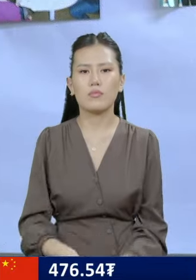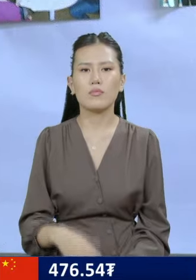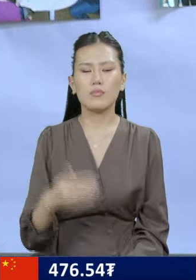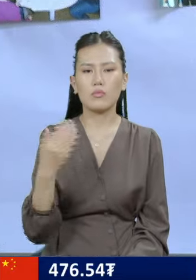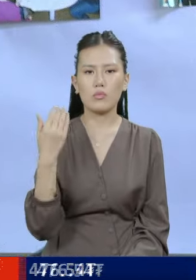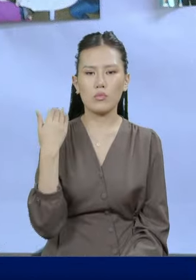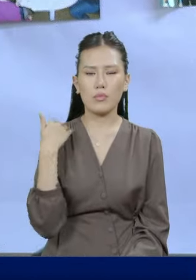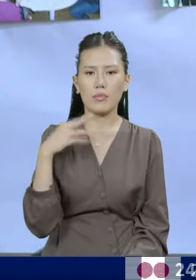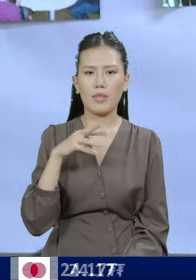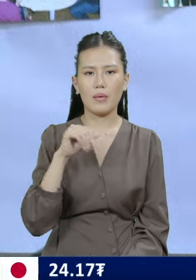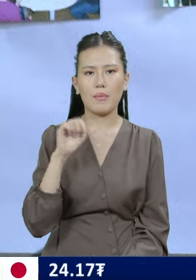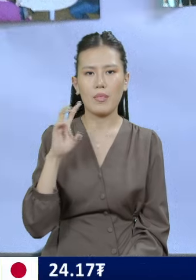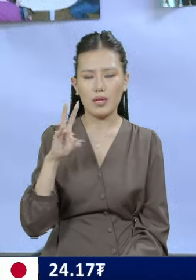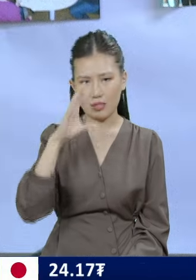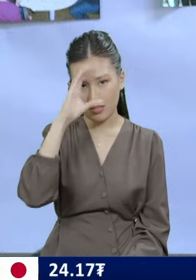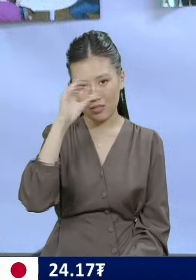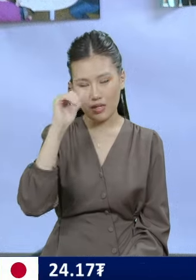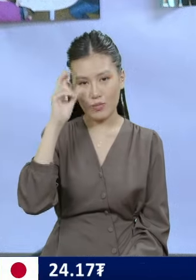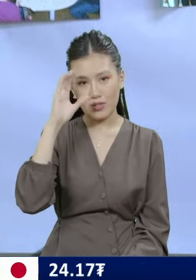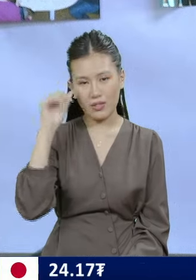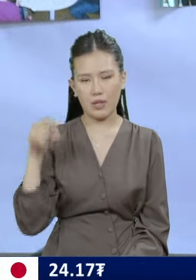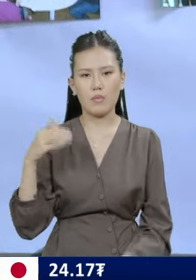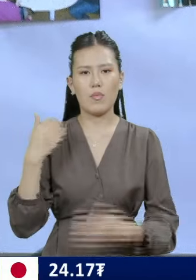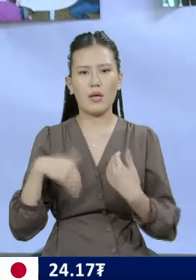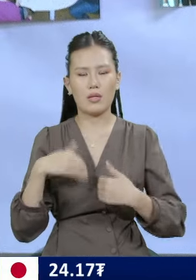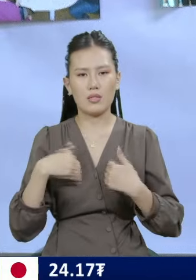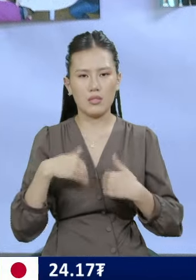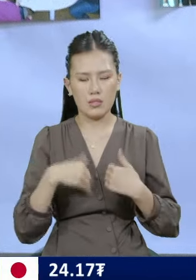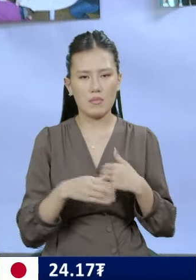намын сайд бол яасан гэх багшийн сургуулийг өнгө болгоод тэгэл орчихсон.